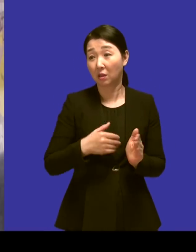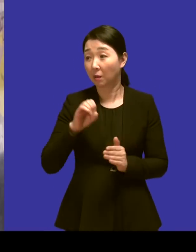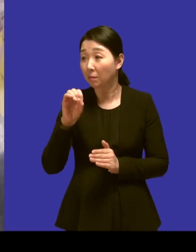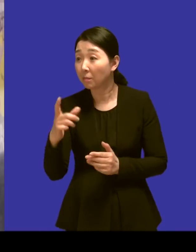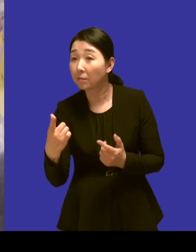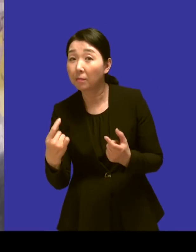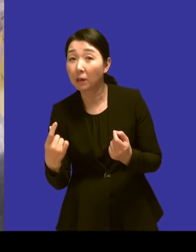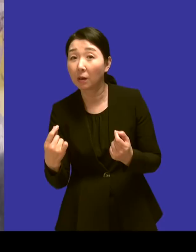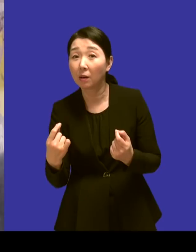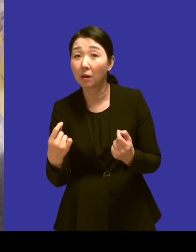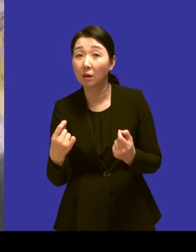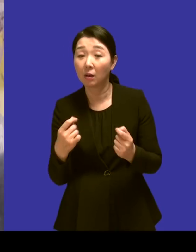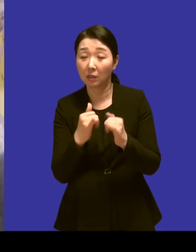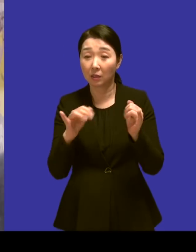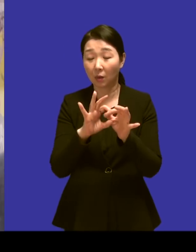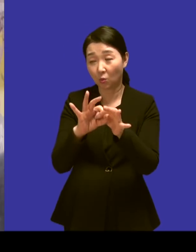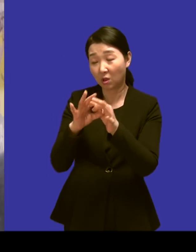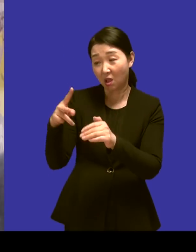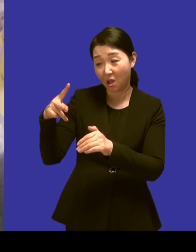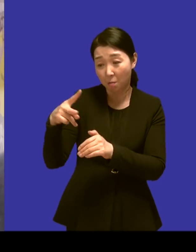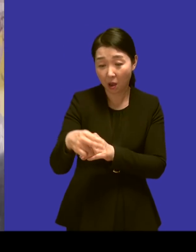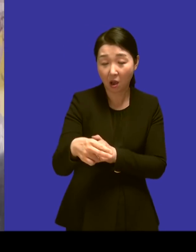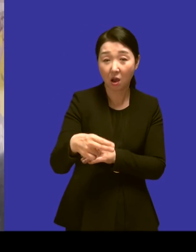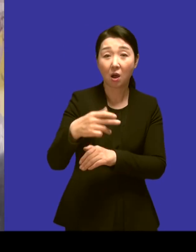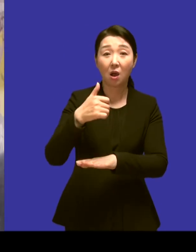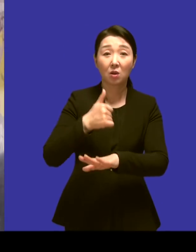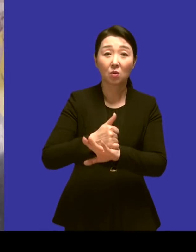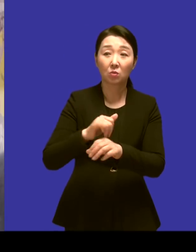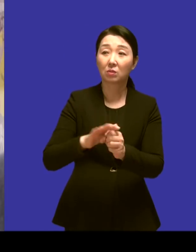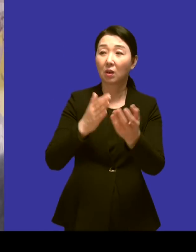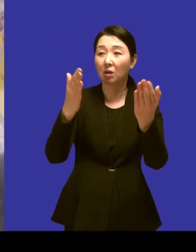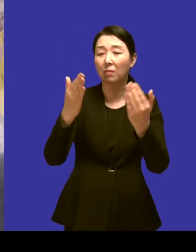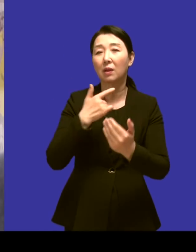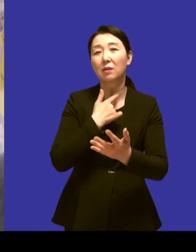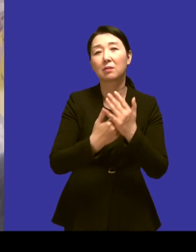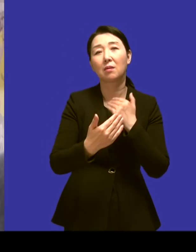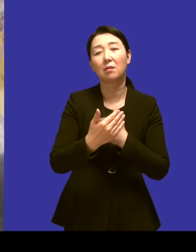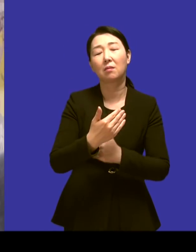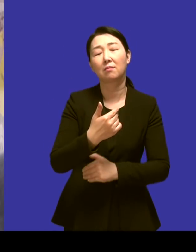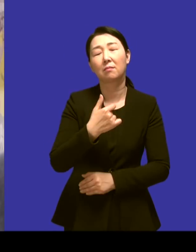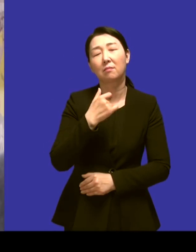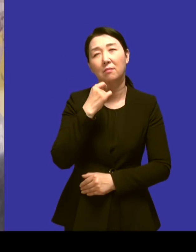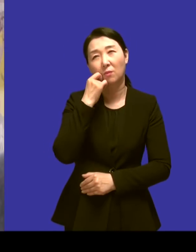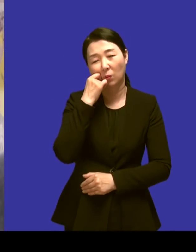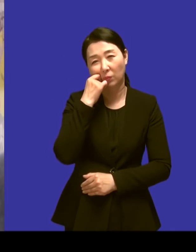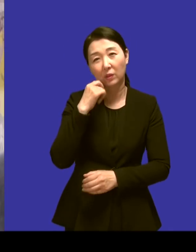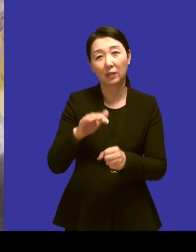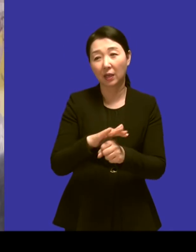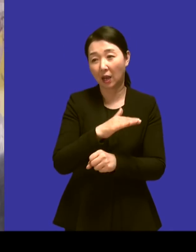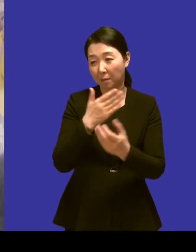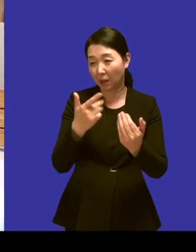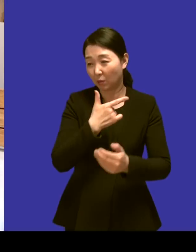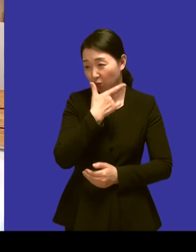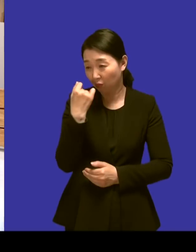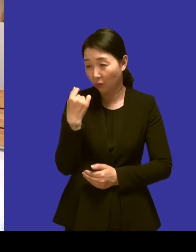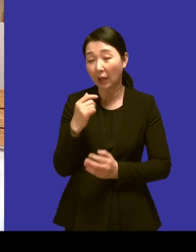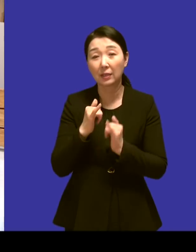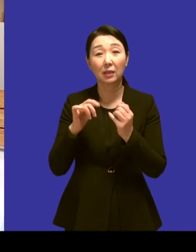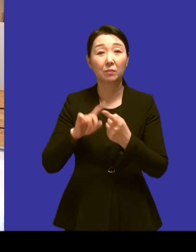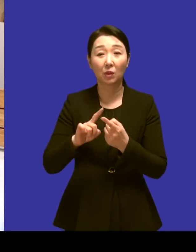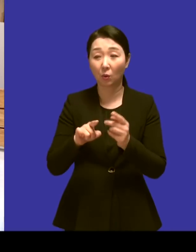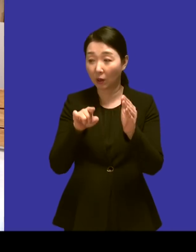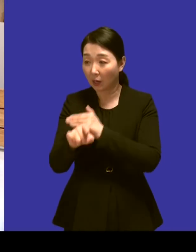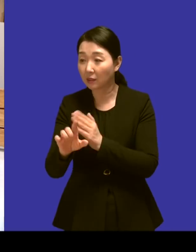것처럼 관계가 단절되면서 사랑받는 경험을 많이 못한 애정 결핍자로서 딱 거기 갔었을 때 그